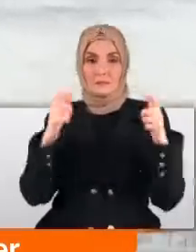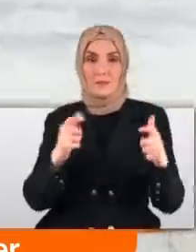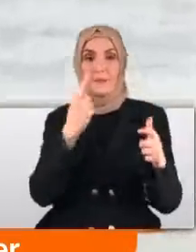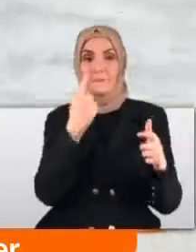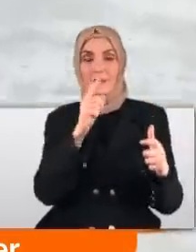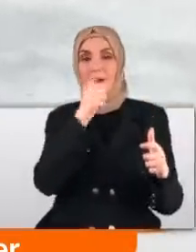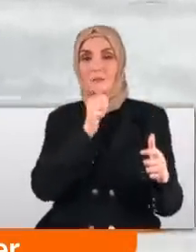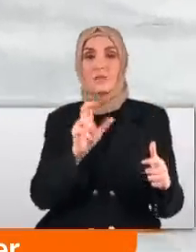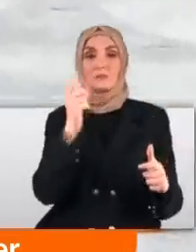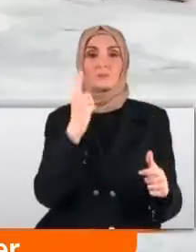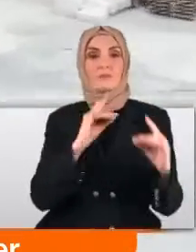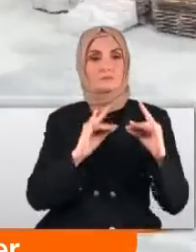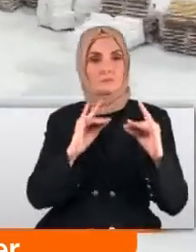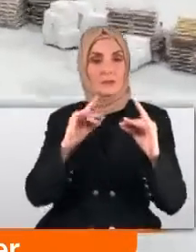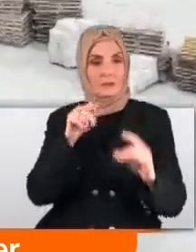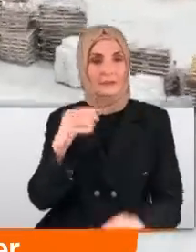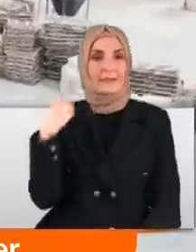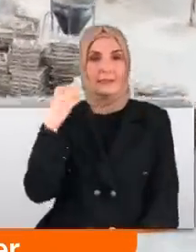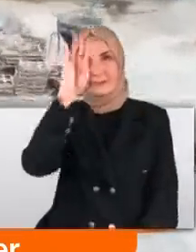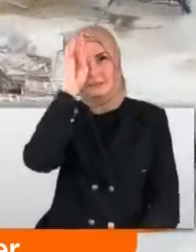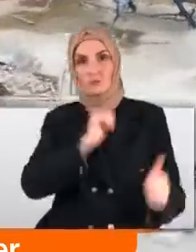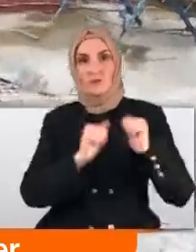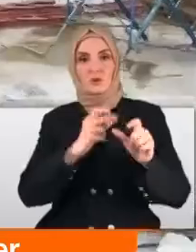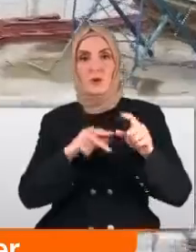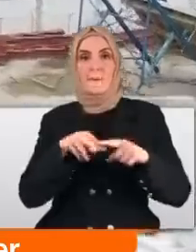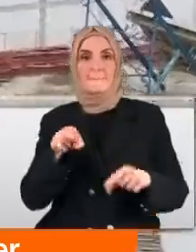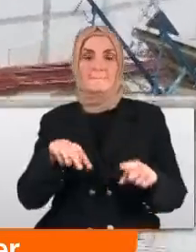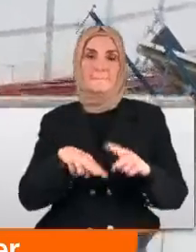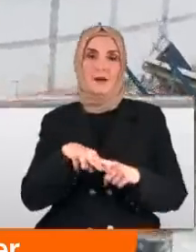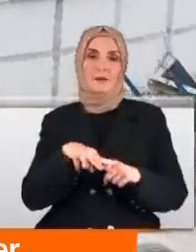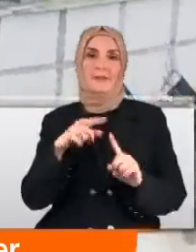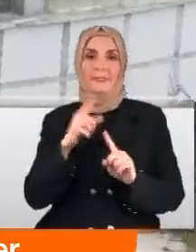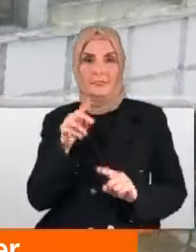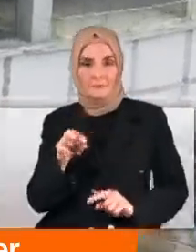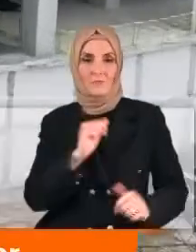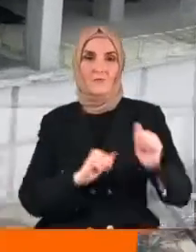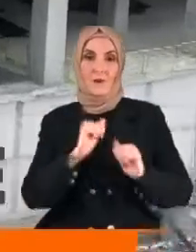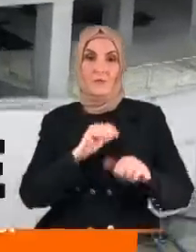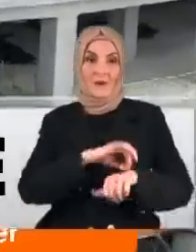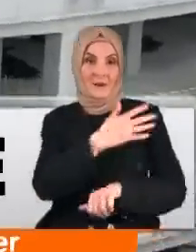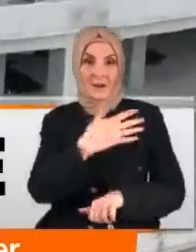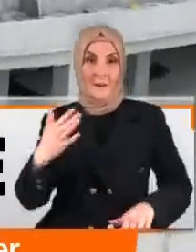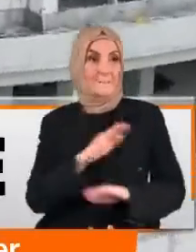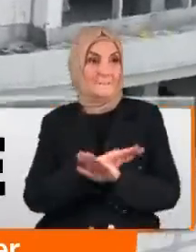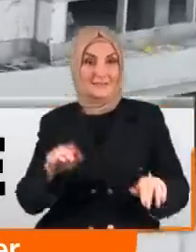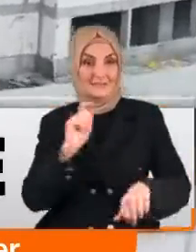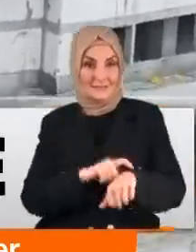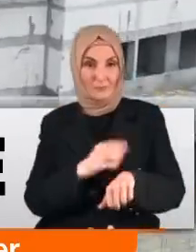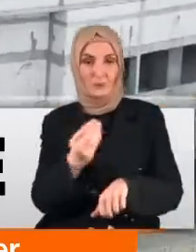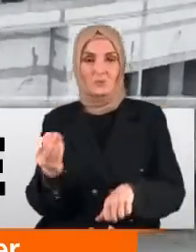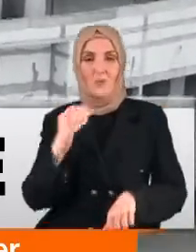Yeni İstanbul Üniversitesi Çapa Tıp Fakültesi Hastanesi bittiğinde pek çok hastaya ve ihtiyaca hizmet etmiş